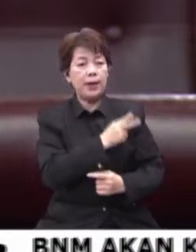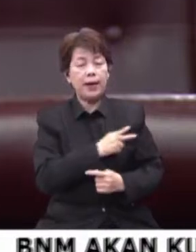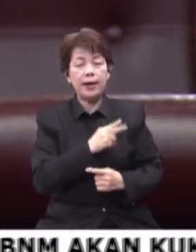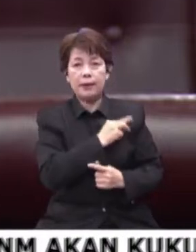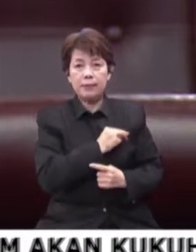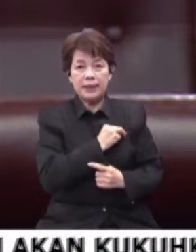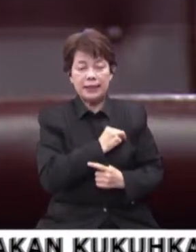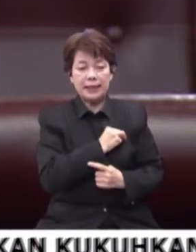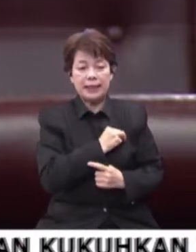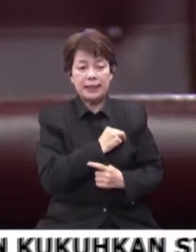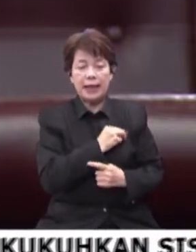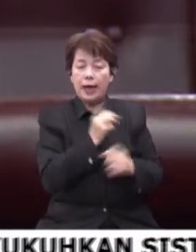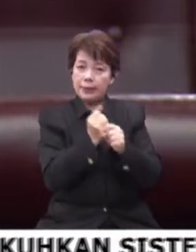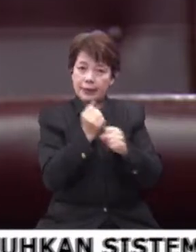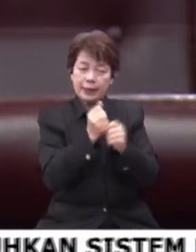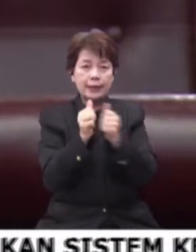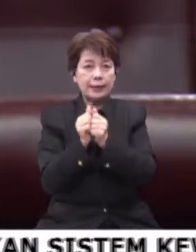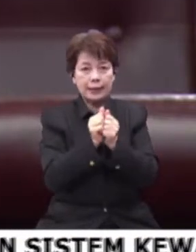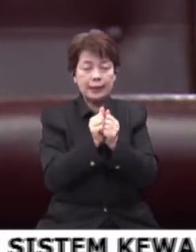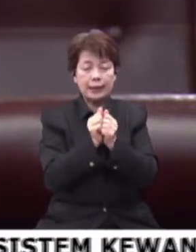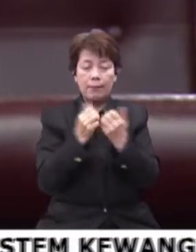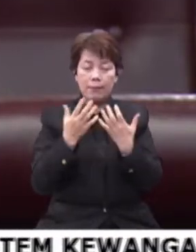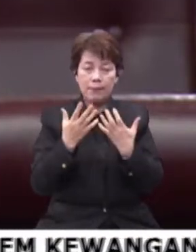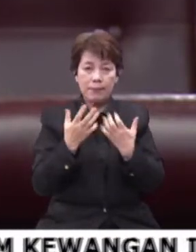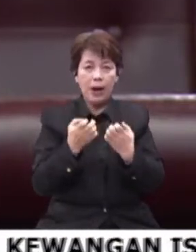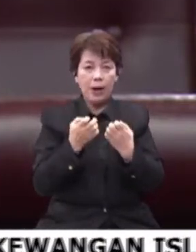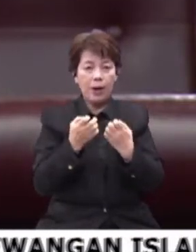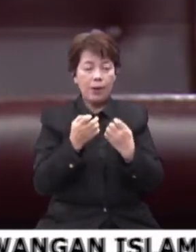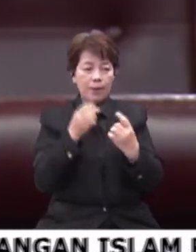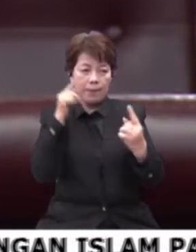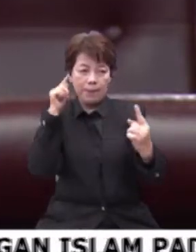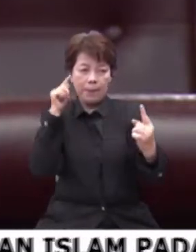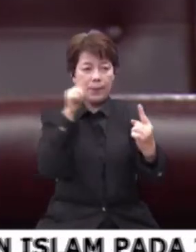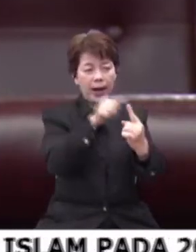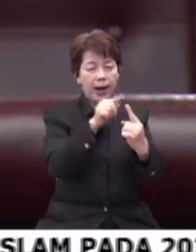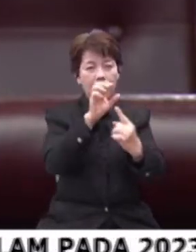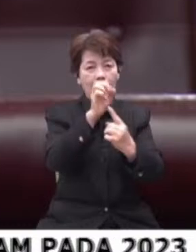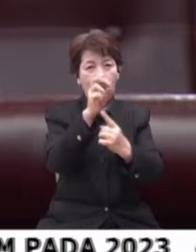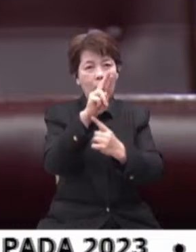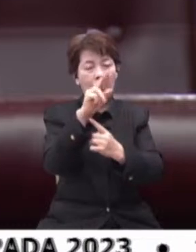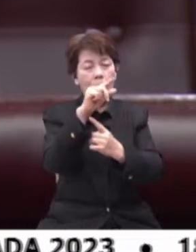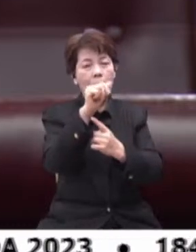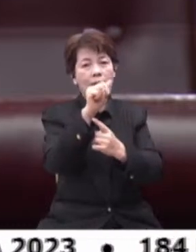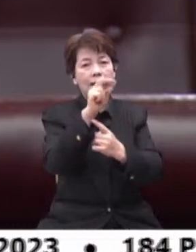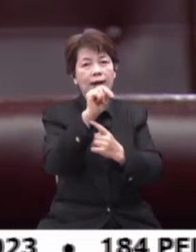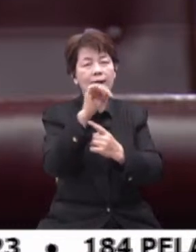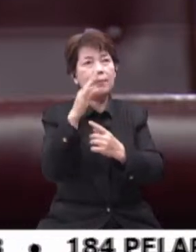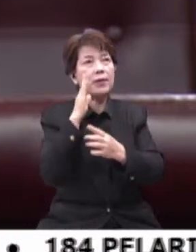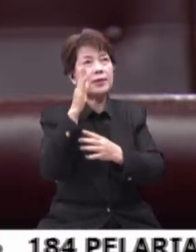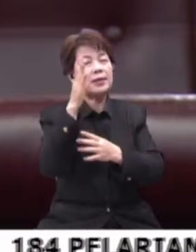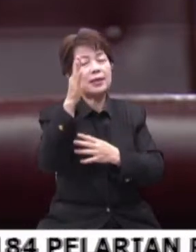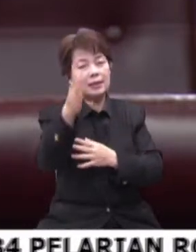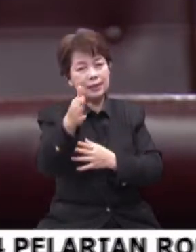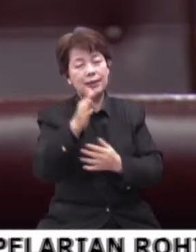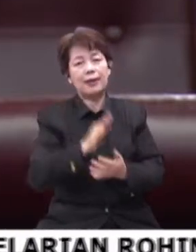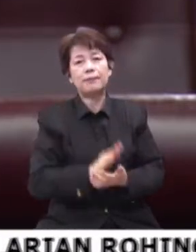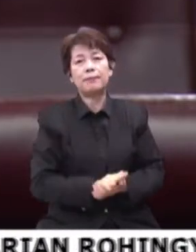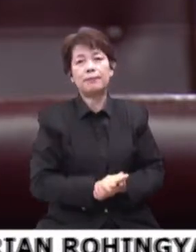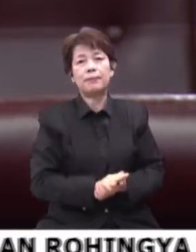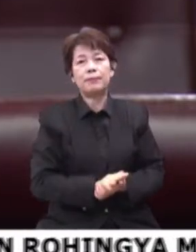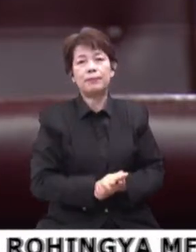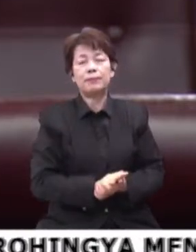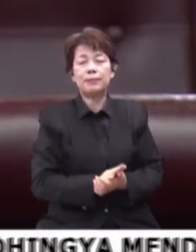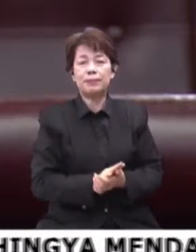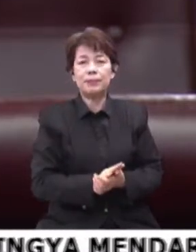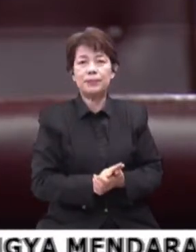kerjasama Kita hendaklah pergi ke arah organik pada masa akan datang untuk kita pergi